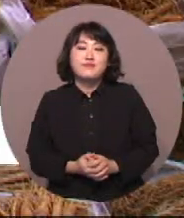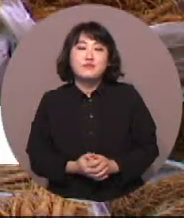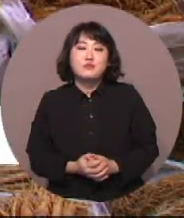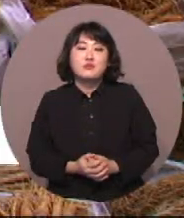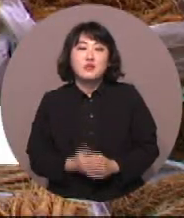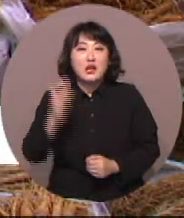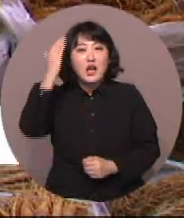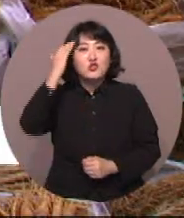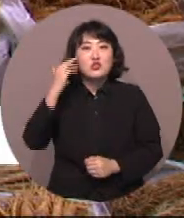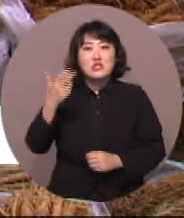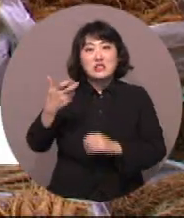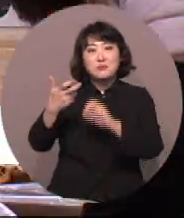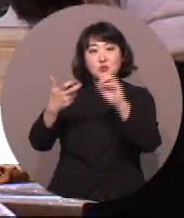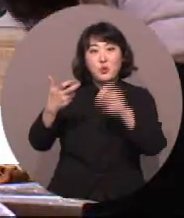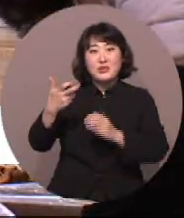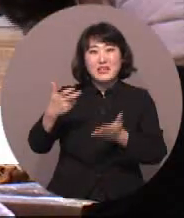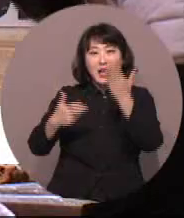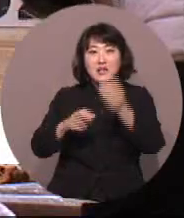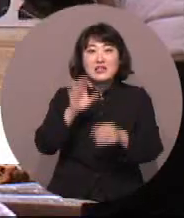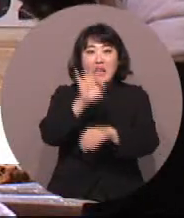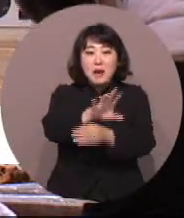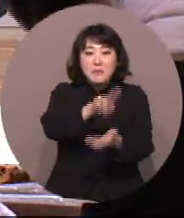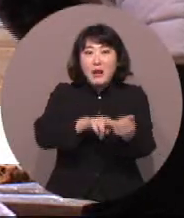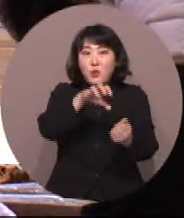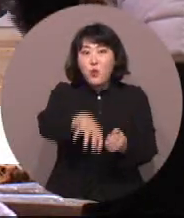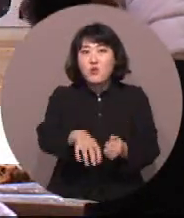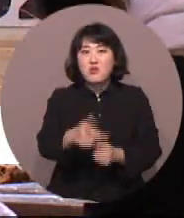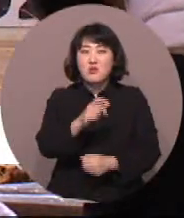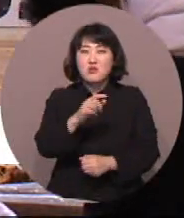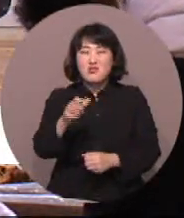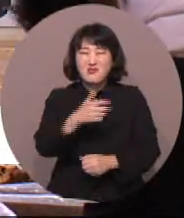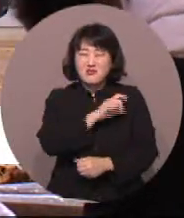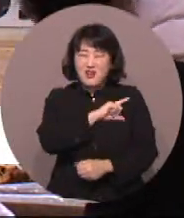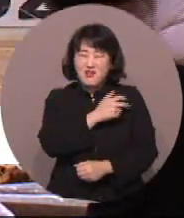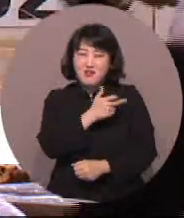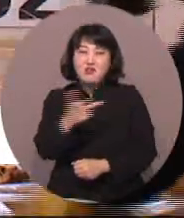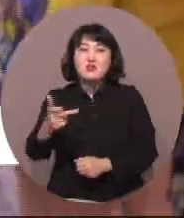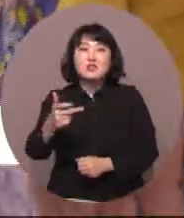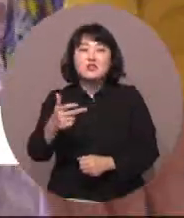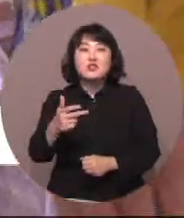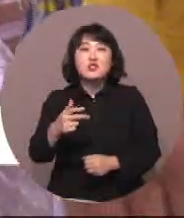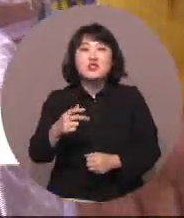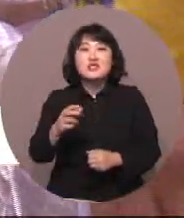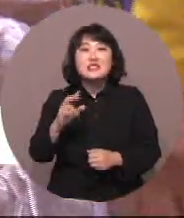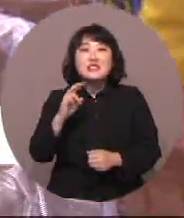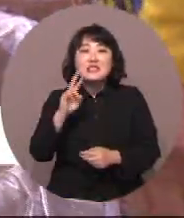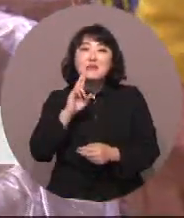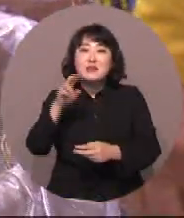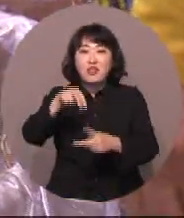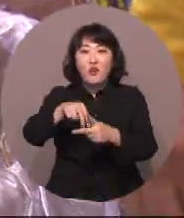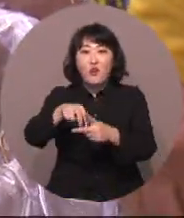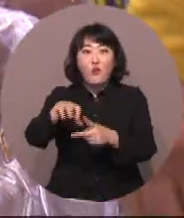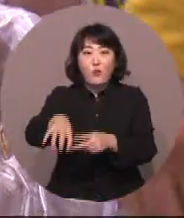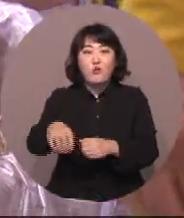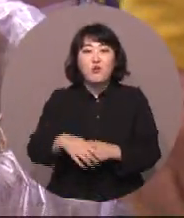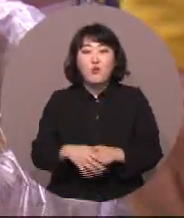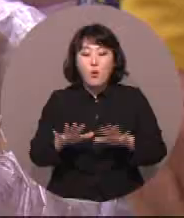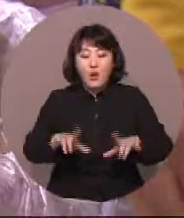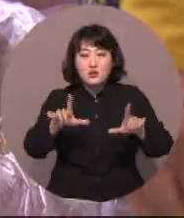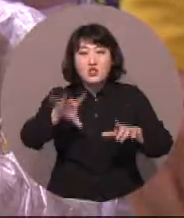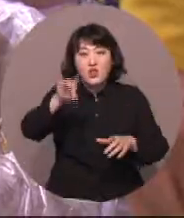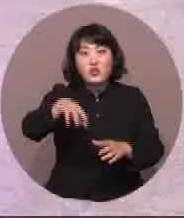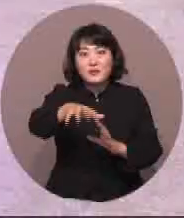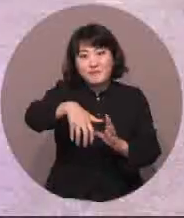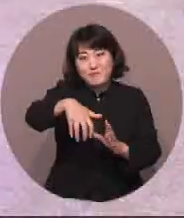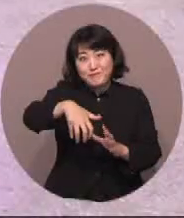우리나라 인삼 의 70% 이상이 요통 되는 최대 규모의 금산군 수삼 유통센터 올해 첫 수확한 햇 쌈이 시장에 나왔지만